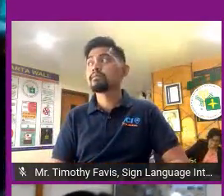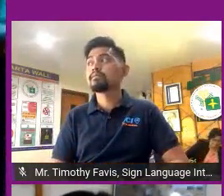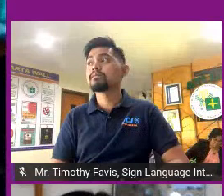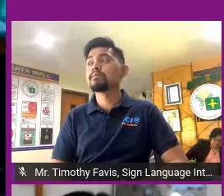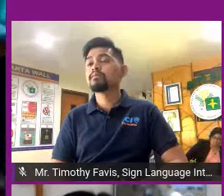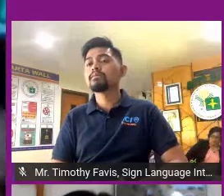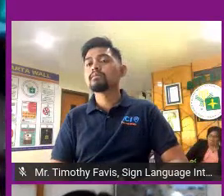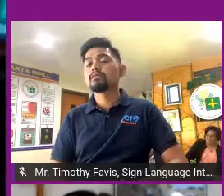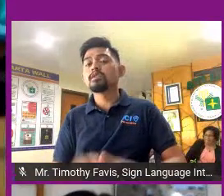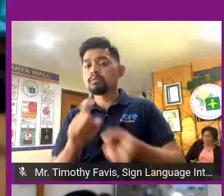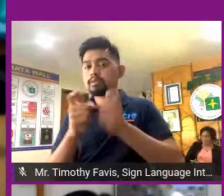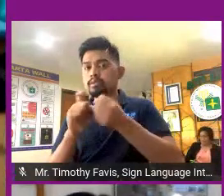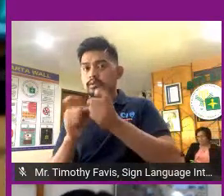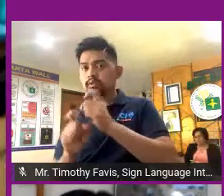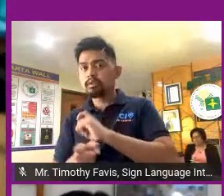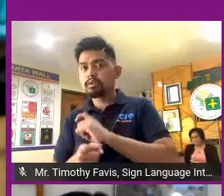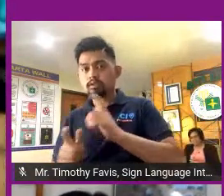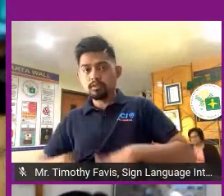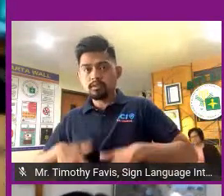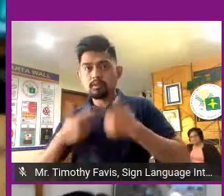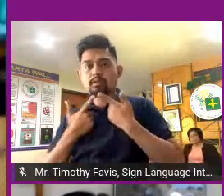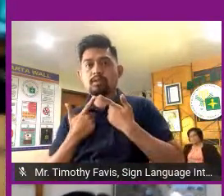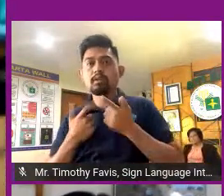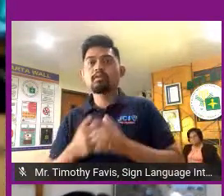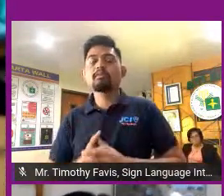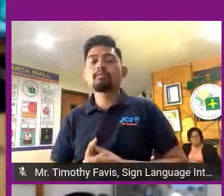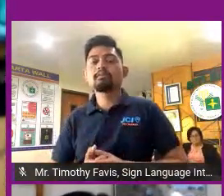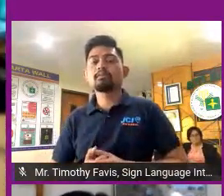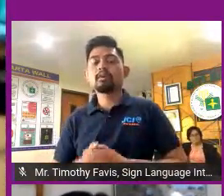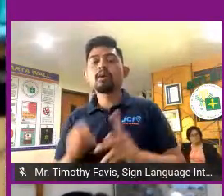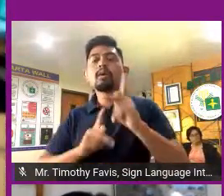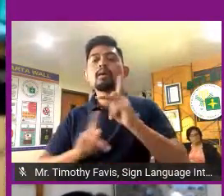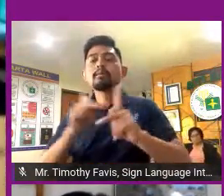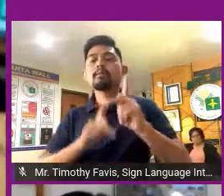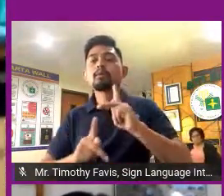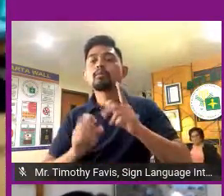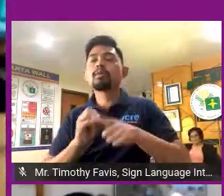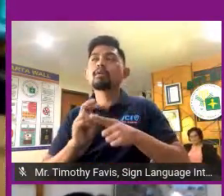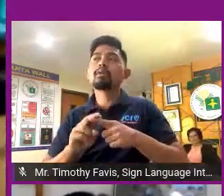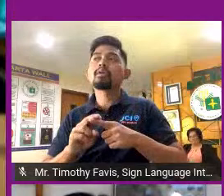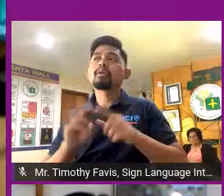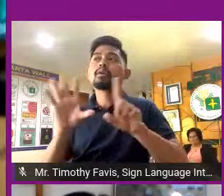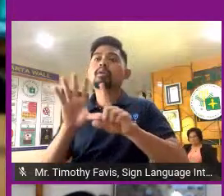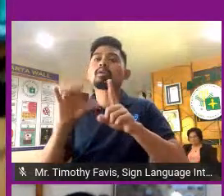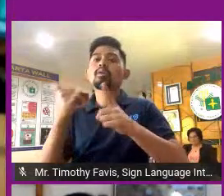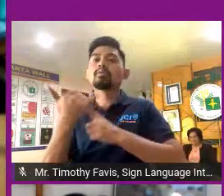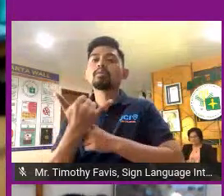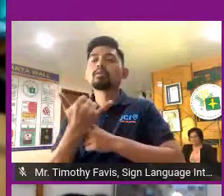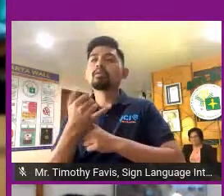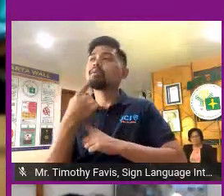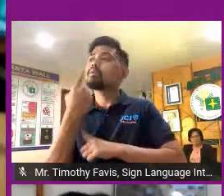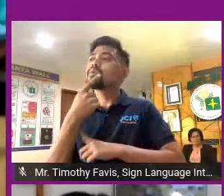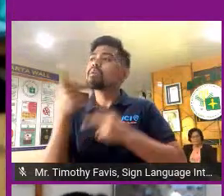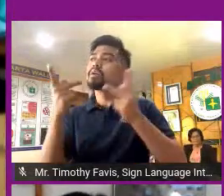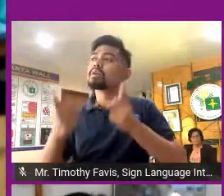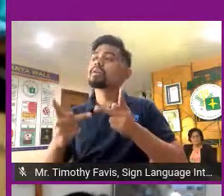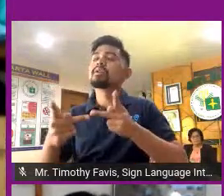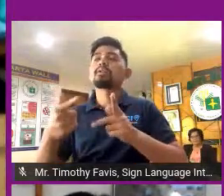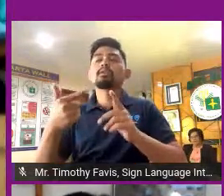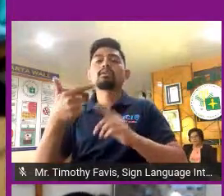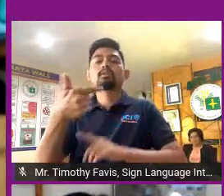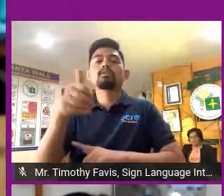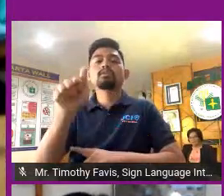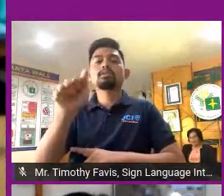daw sa changes ng mga lives ng people or community na we have already attended yung sa